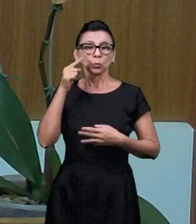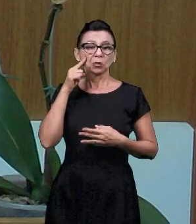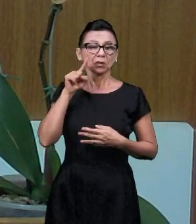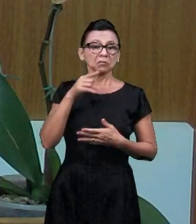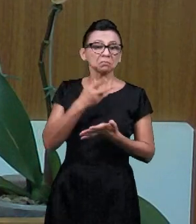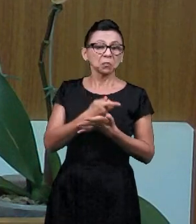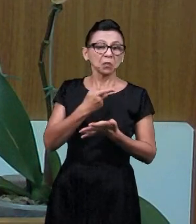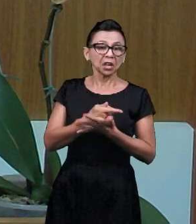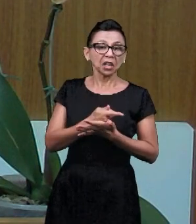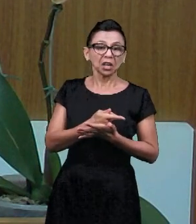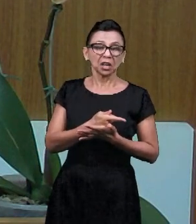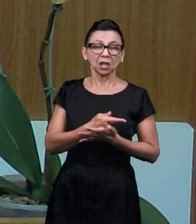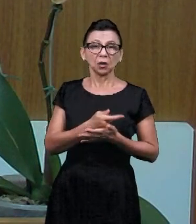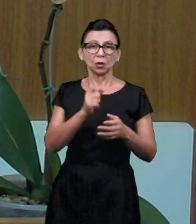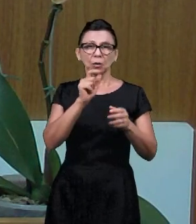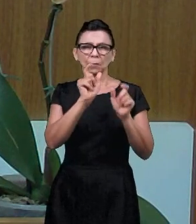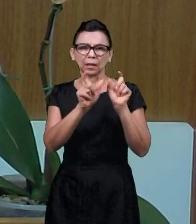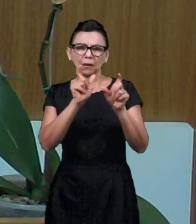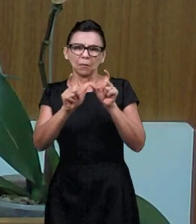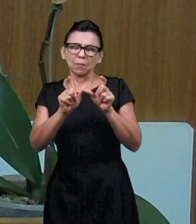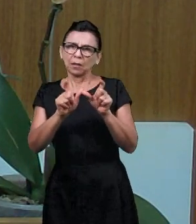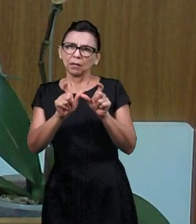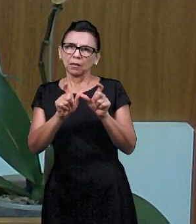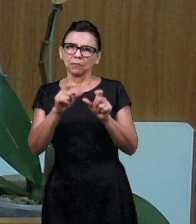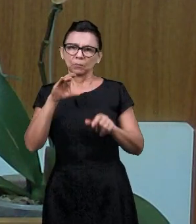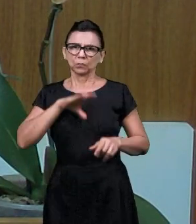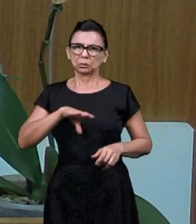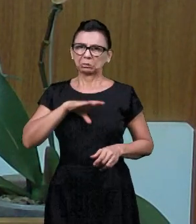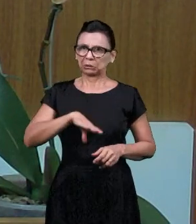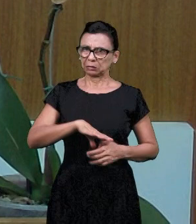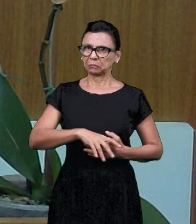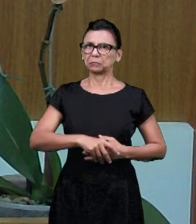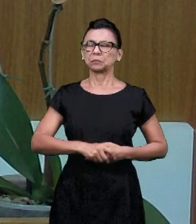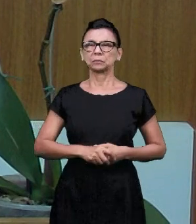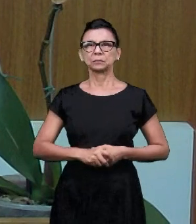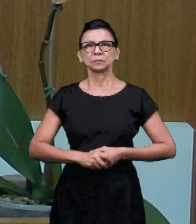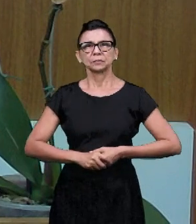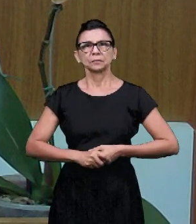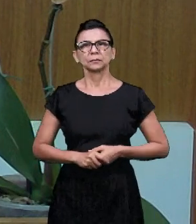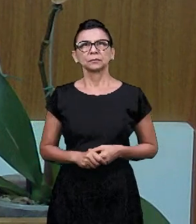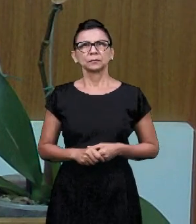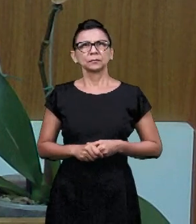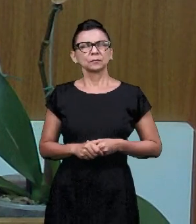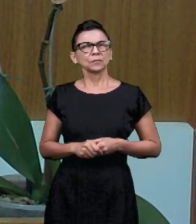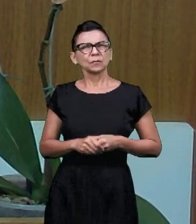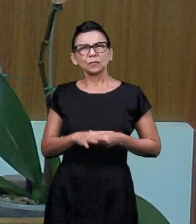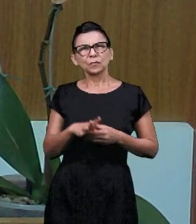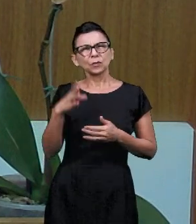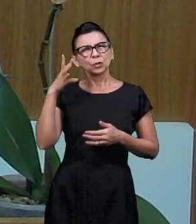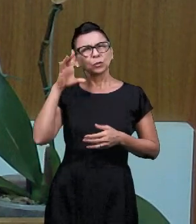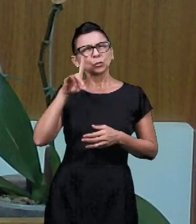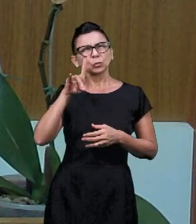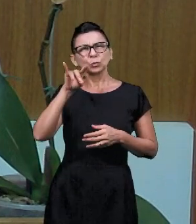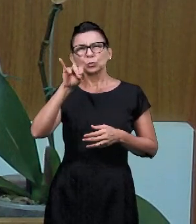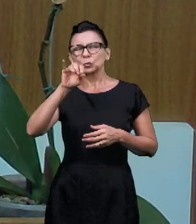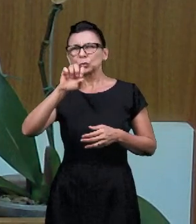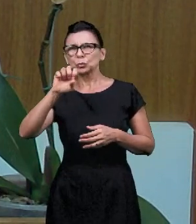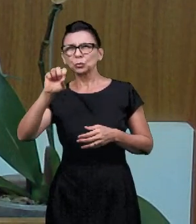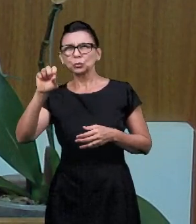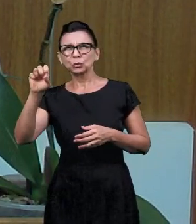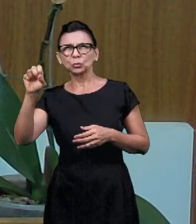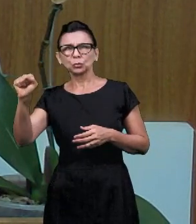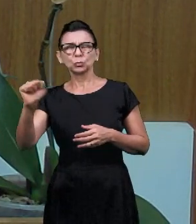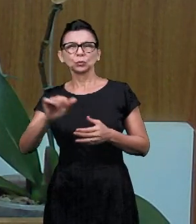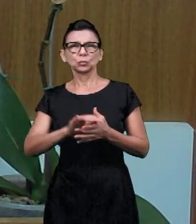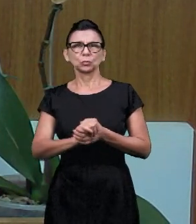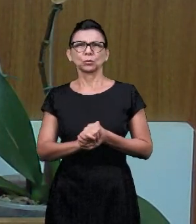Elle connaissait, rappelait des dates Donc les gens se réunissaient et on parlait